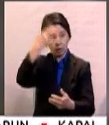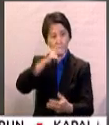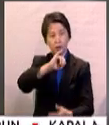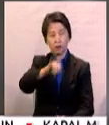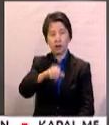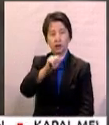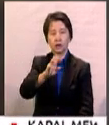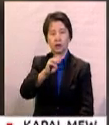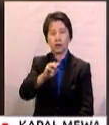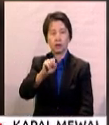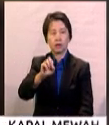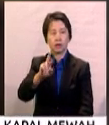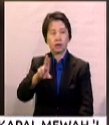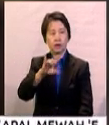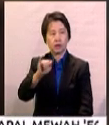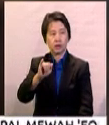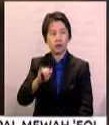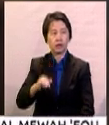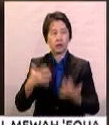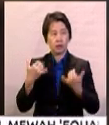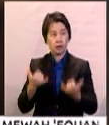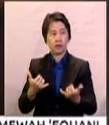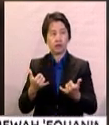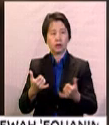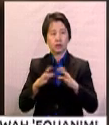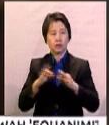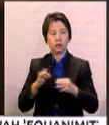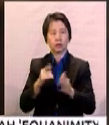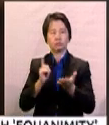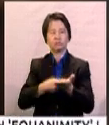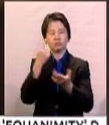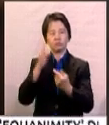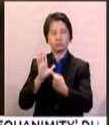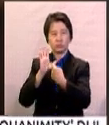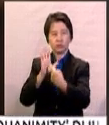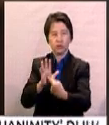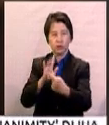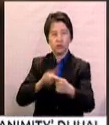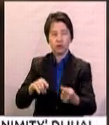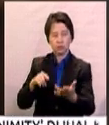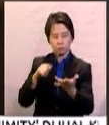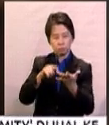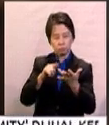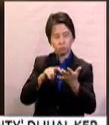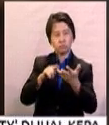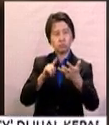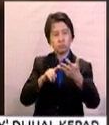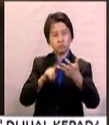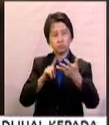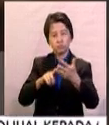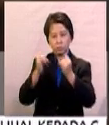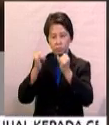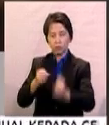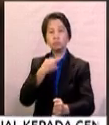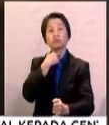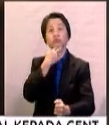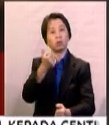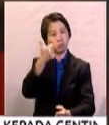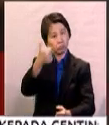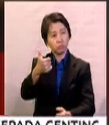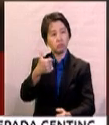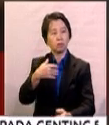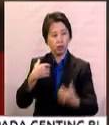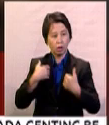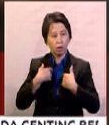Jamsari Muhammad. Meskipun kisahnya jarang dipaparkan, namun beliau merupakan antara individu bersuara emas